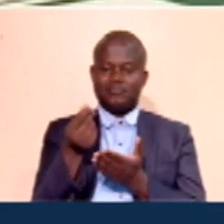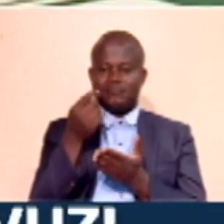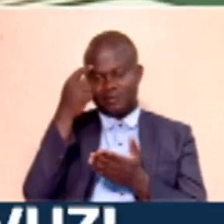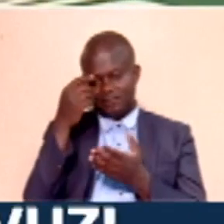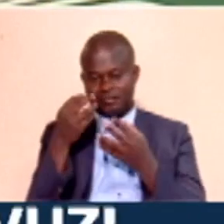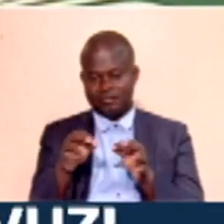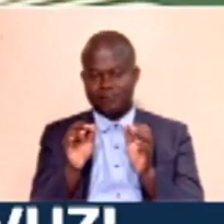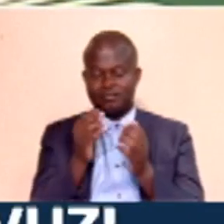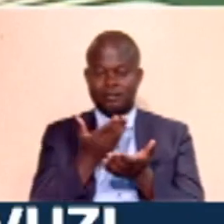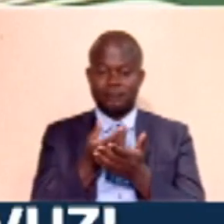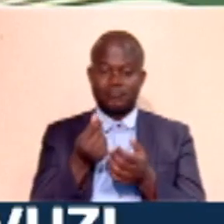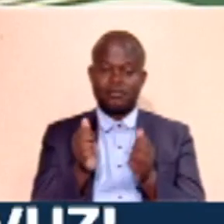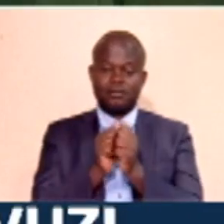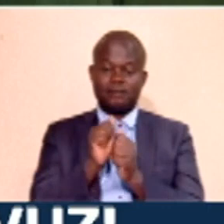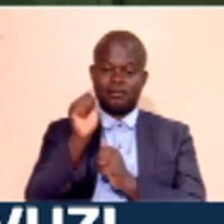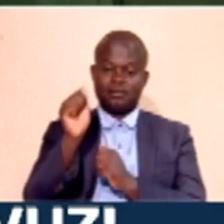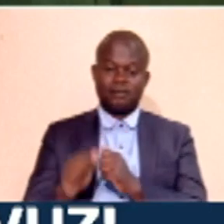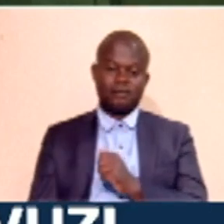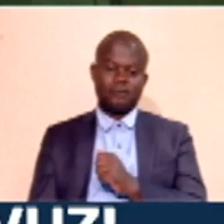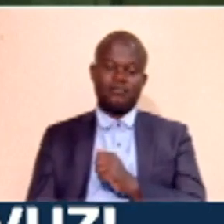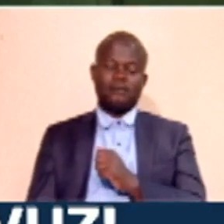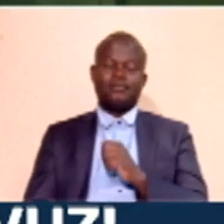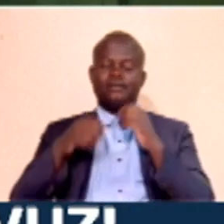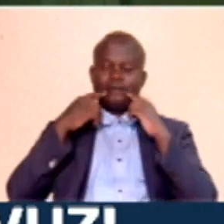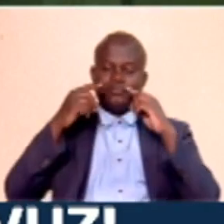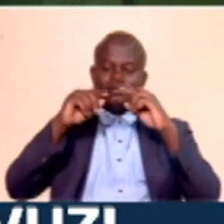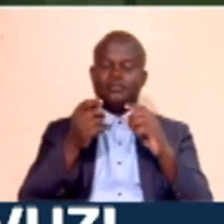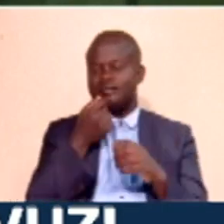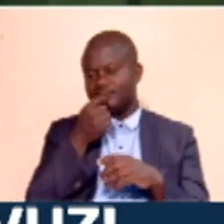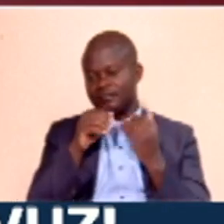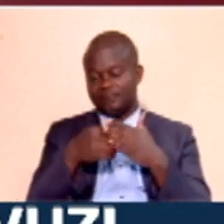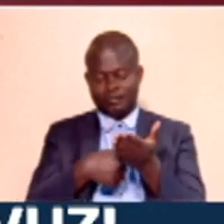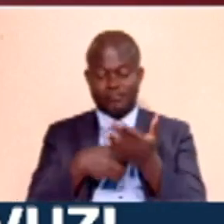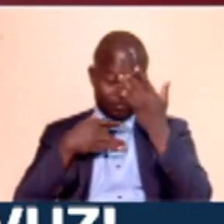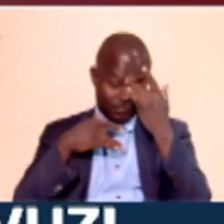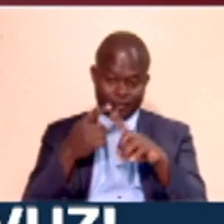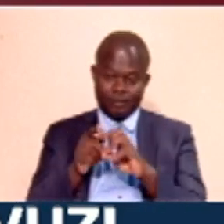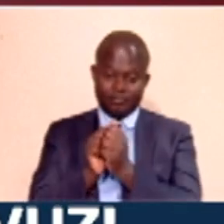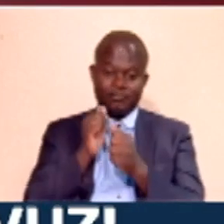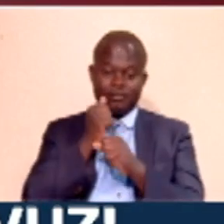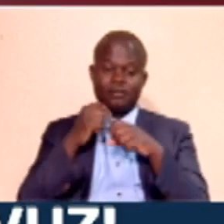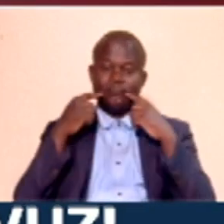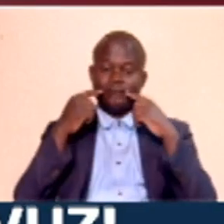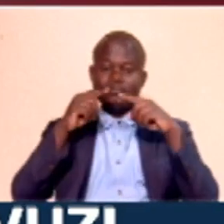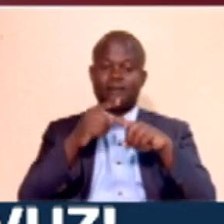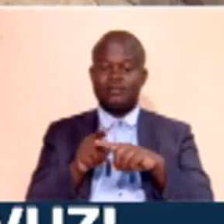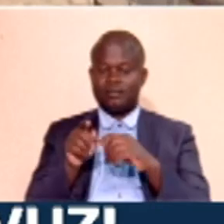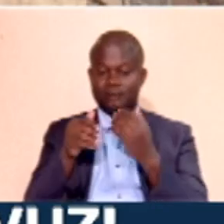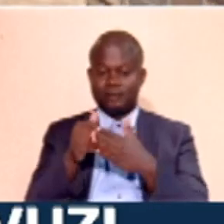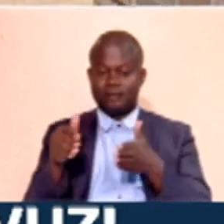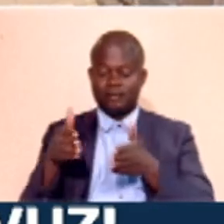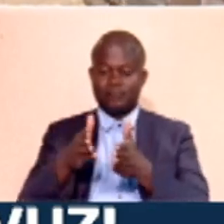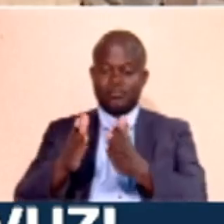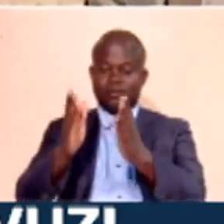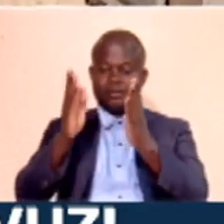Bari bakwatsa ngahe? 15. Kwamamaza imiti ivura indwara zitandukanye bigakorerwa ku bitangazamakuru binyuranye, ku